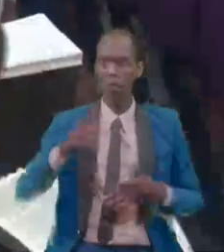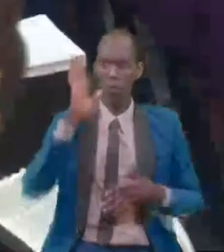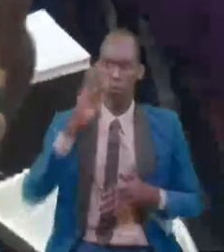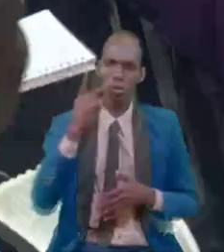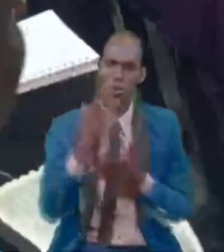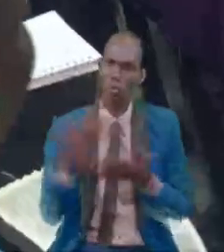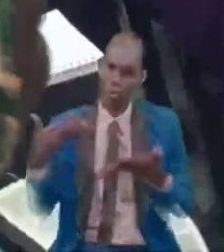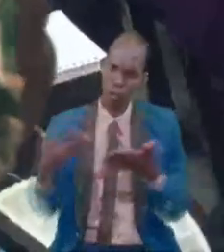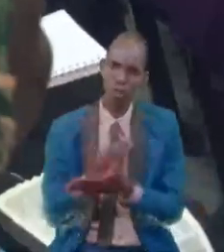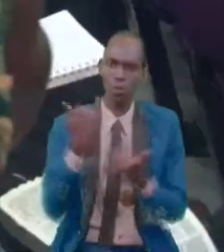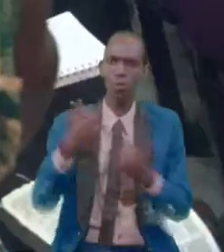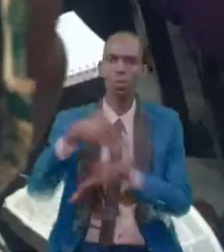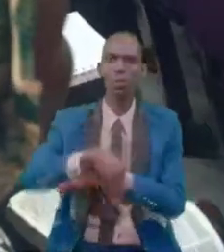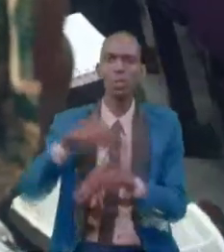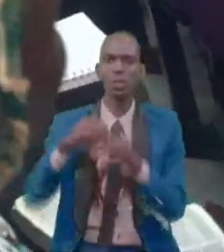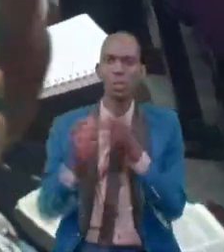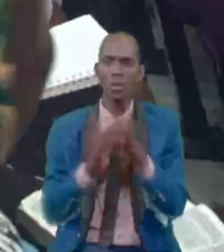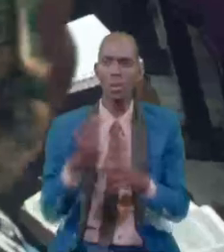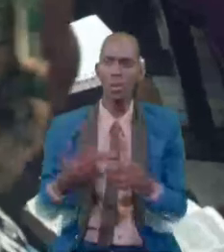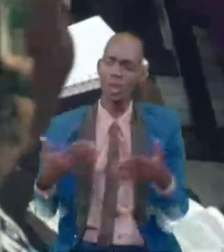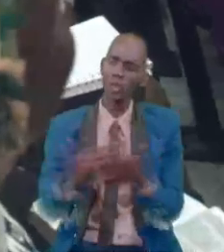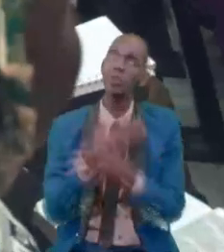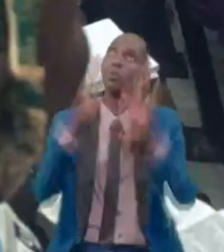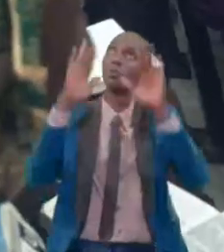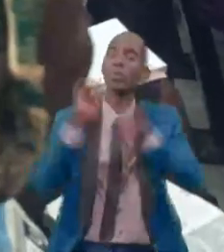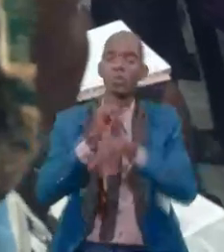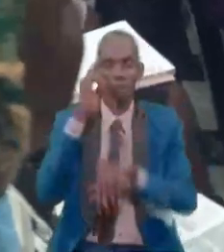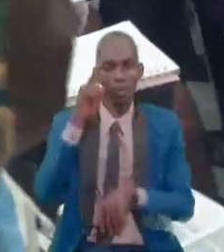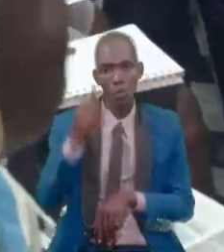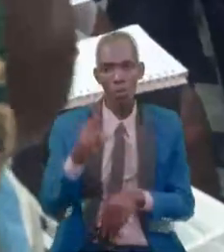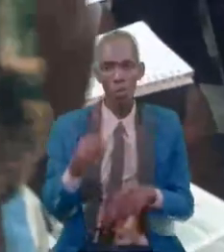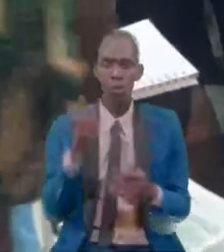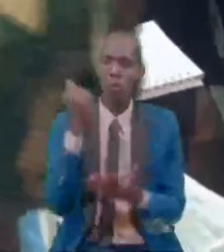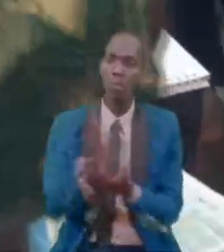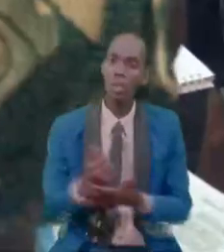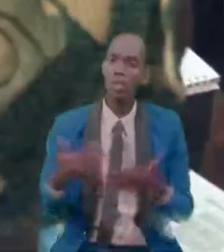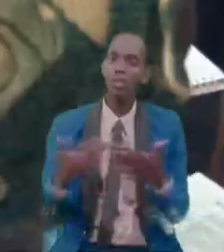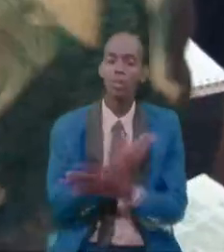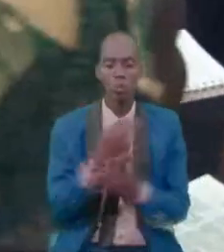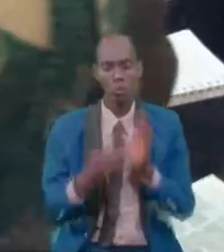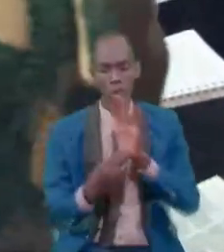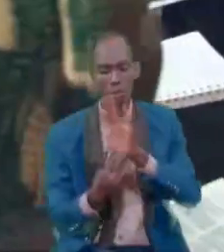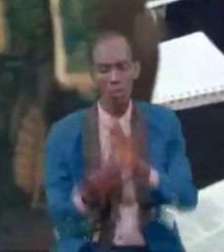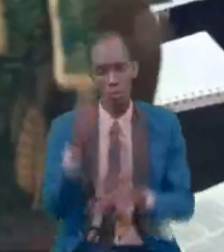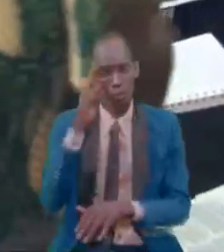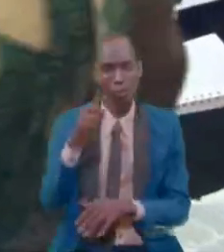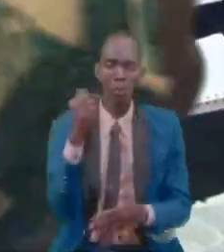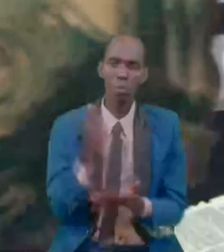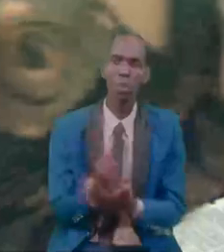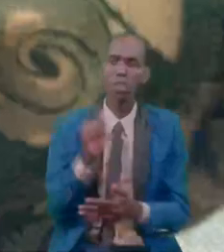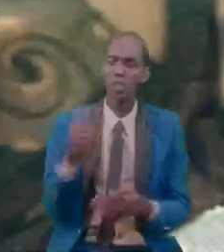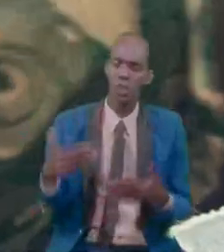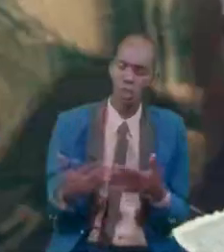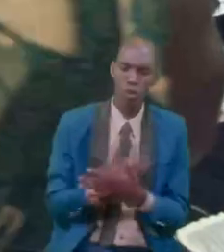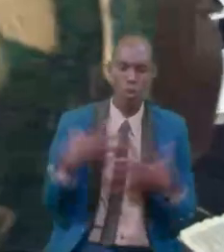de nouveau ce soir. Un nouveau miracle, une nouvelle manifestation, une